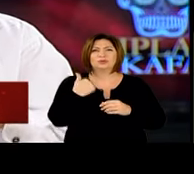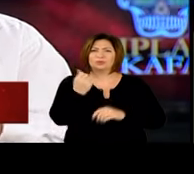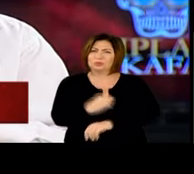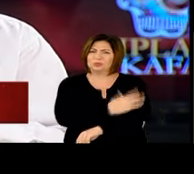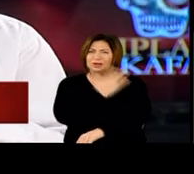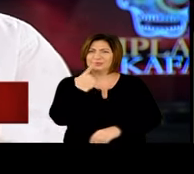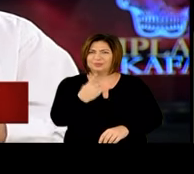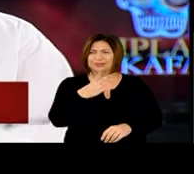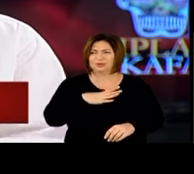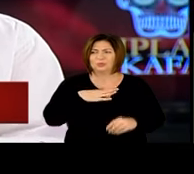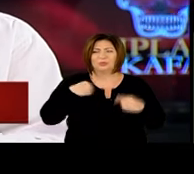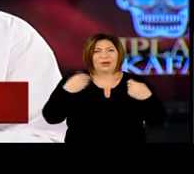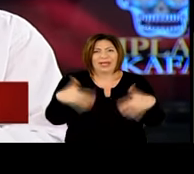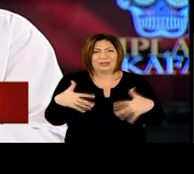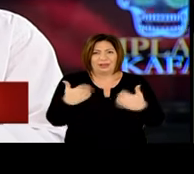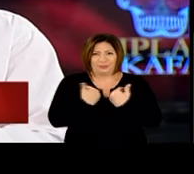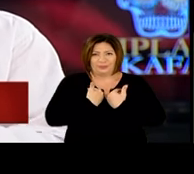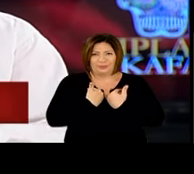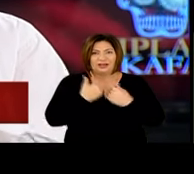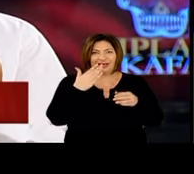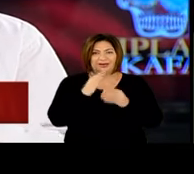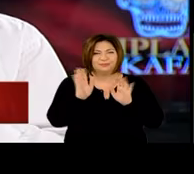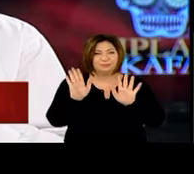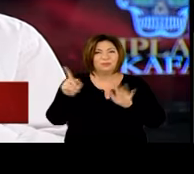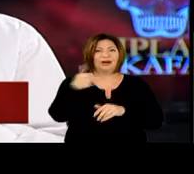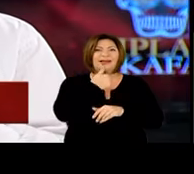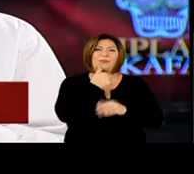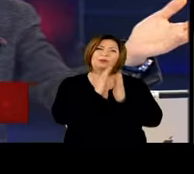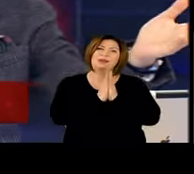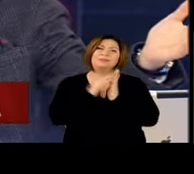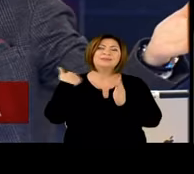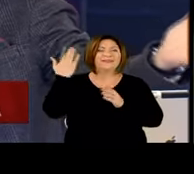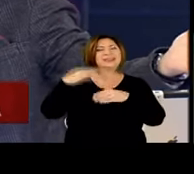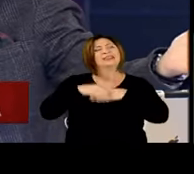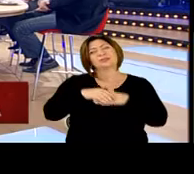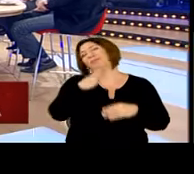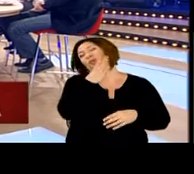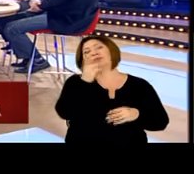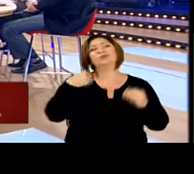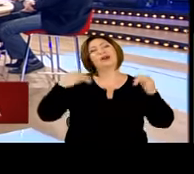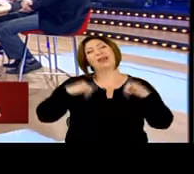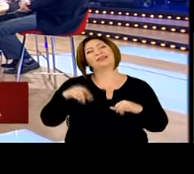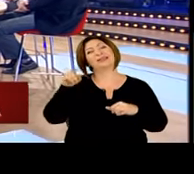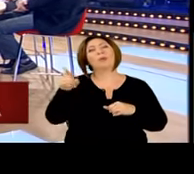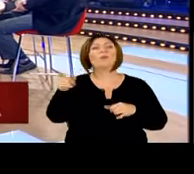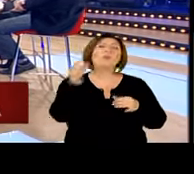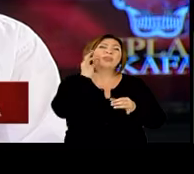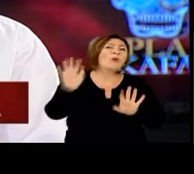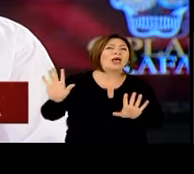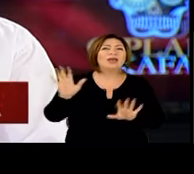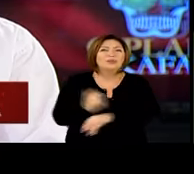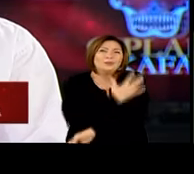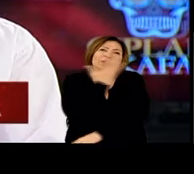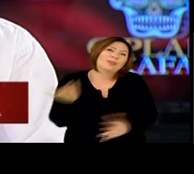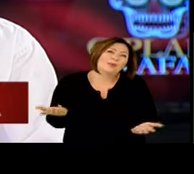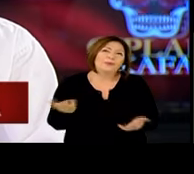dile getirmek istiyorum ve çok heyecanlıyım. Gerçekten çok mutluyum. Şimdi bu adam da böyle, özür dilerim, biz tanıştığımız için böyle rahat hitap ediyorum. Böyle